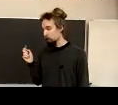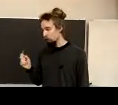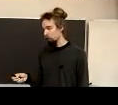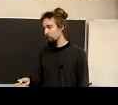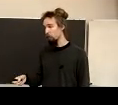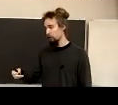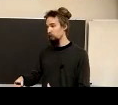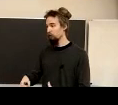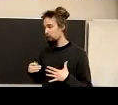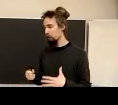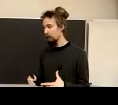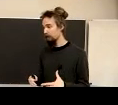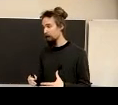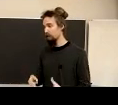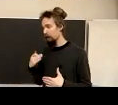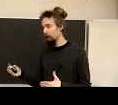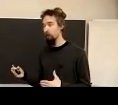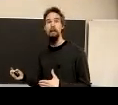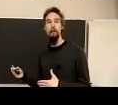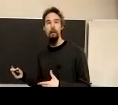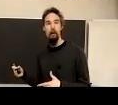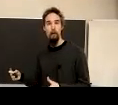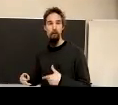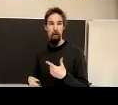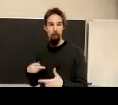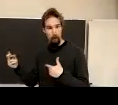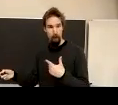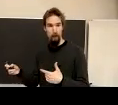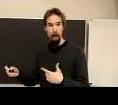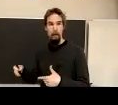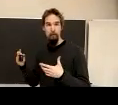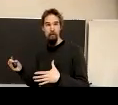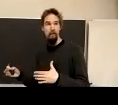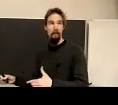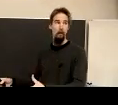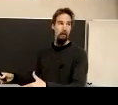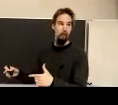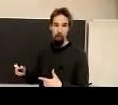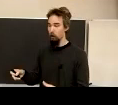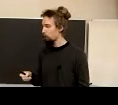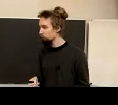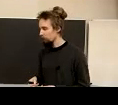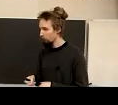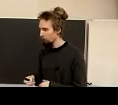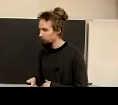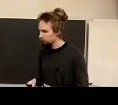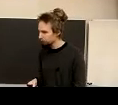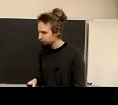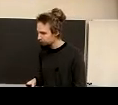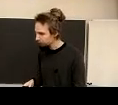Ne tunnetusti tuottaa just tämmöisiä hetkellisiä itsen ylittämisen kokemuksia just kaikista mystisistä tiloista, flow-kokemuksia ja